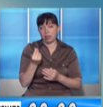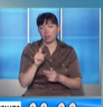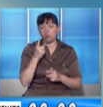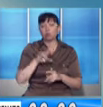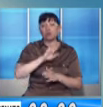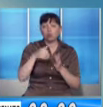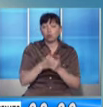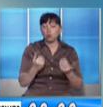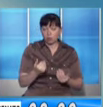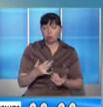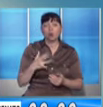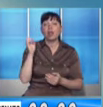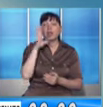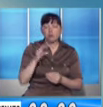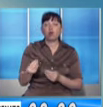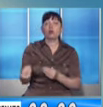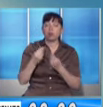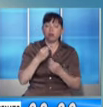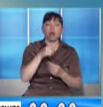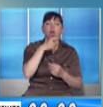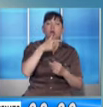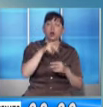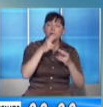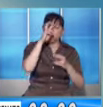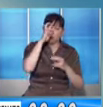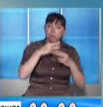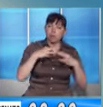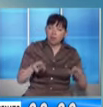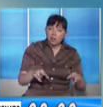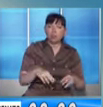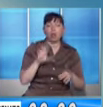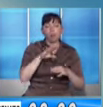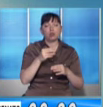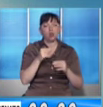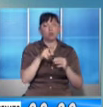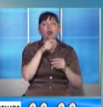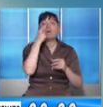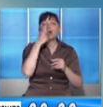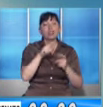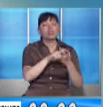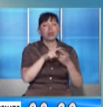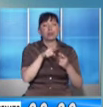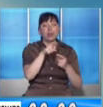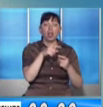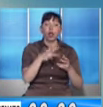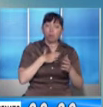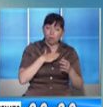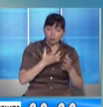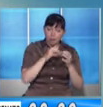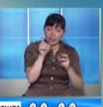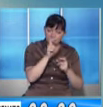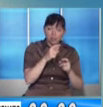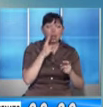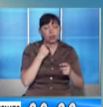acum partenerii europeni dădeau bani guvernului, după care banii erau partajați pe criterii politice. Bună oară, ultimul